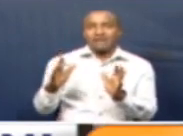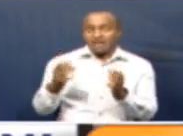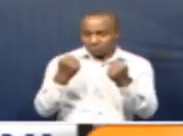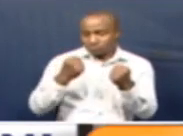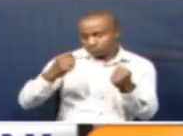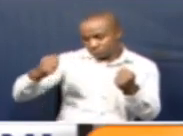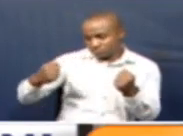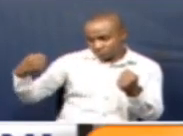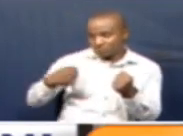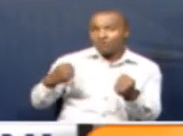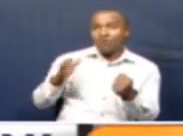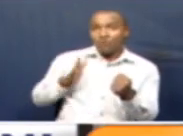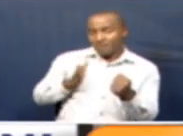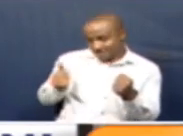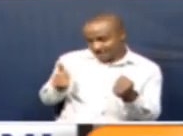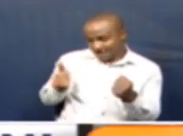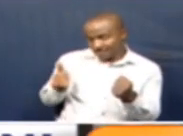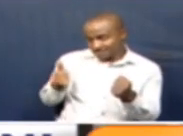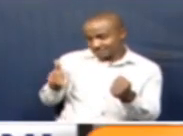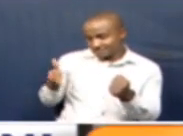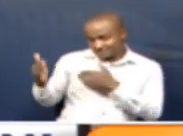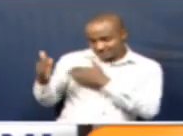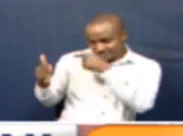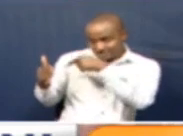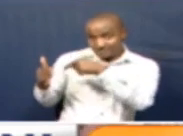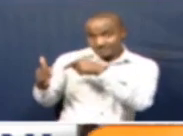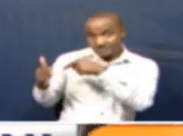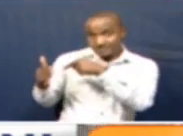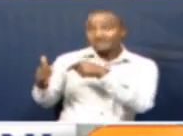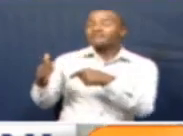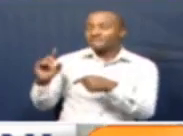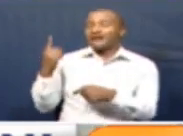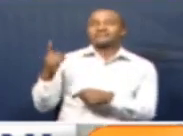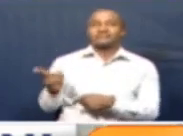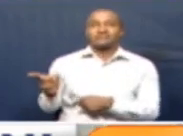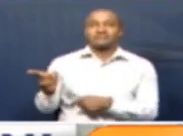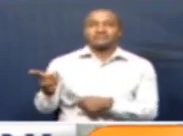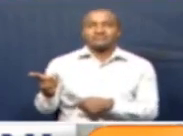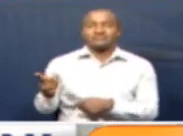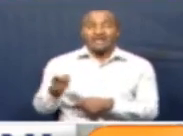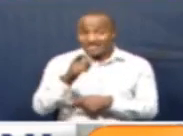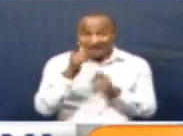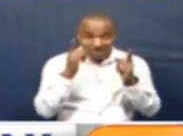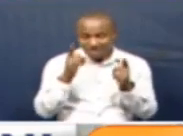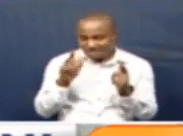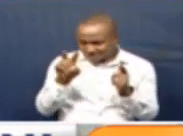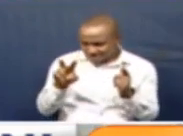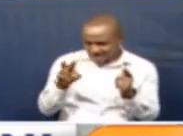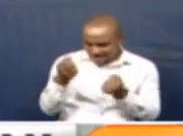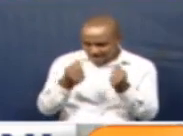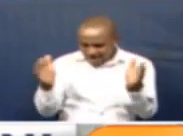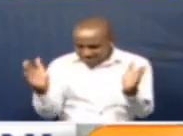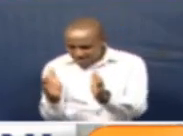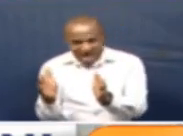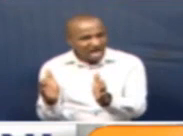mama alikuwa ameketio kiti ya pili karibu mwisho. Yeye ndo alianza. Hawajali gari ndogo na hawajali